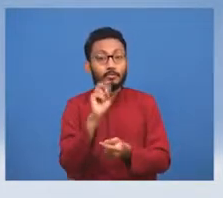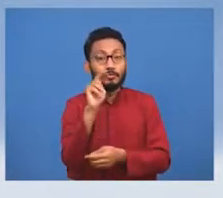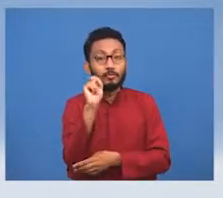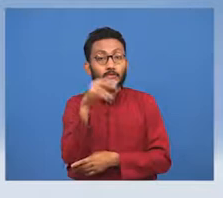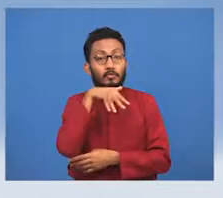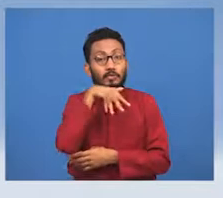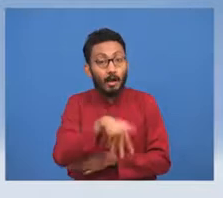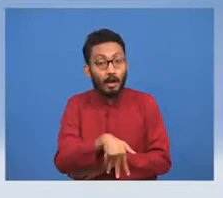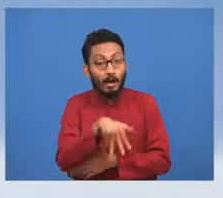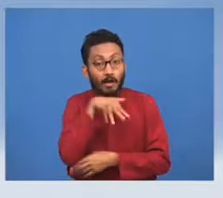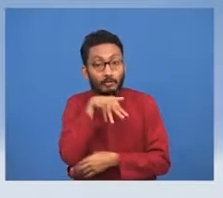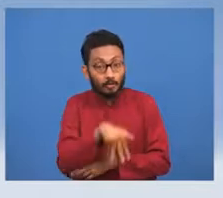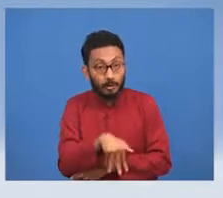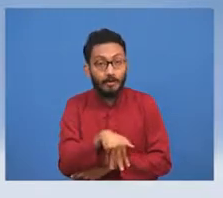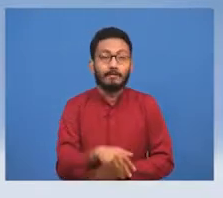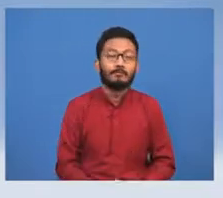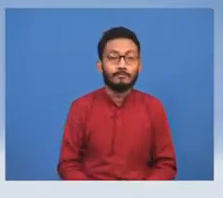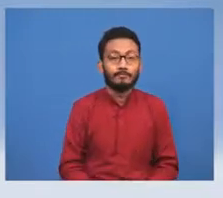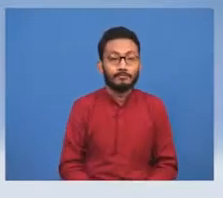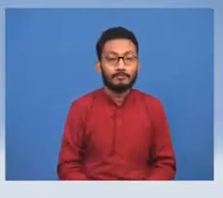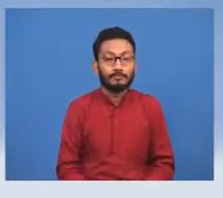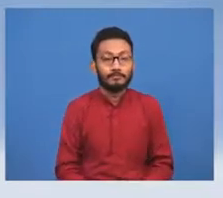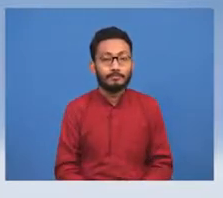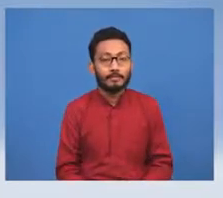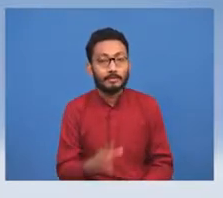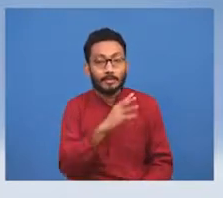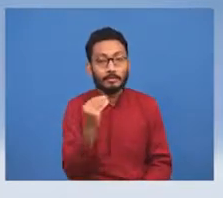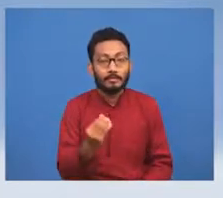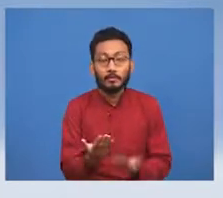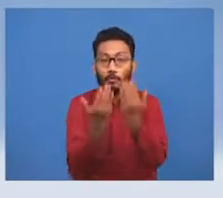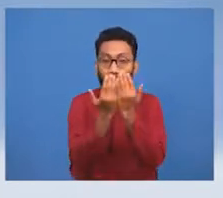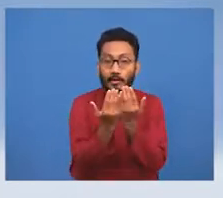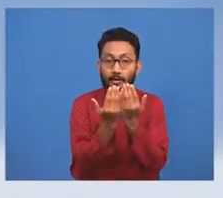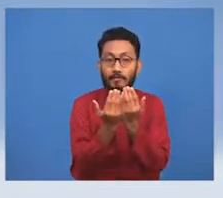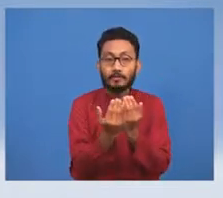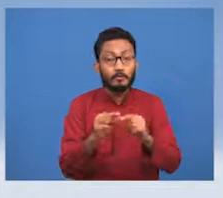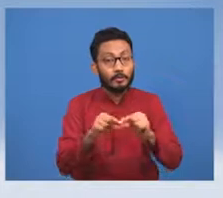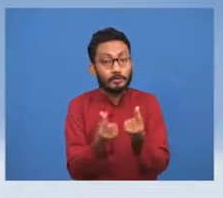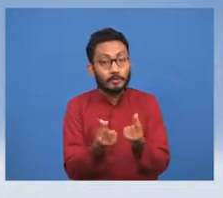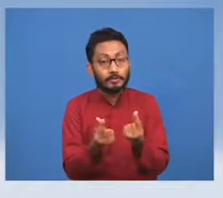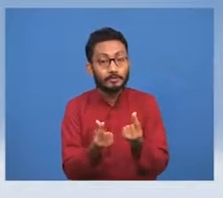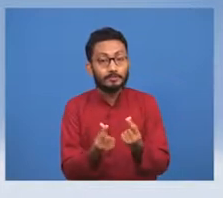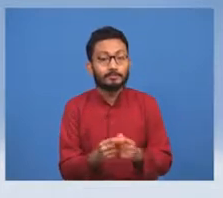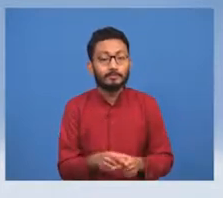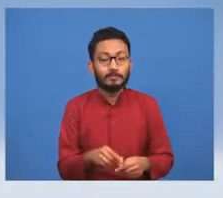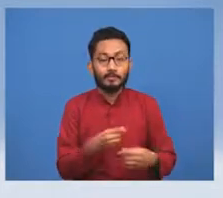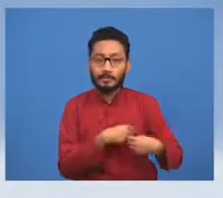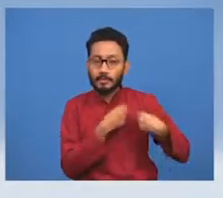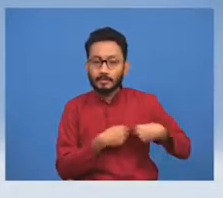sentiasa seronok bersama dengan Al-Quran As-Sunnah dan mudah-mudahan di hati anda sentiasa akan